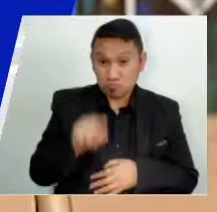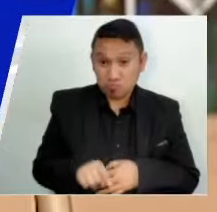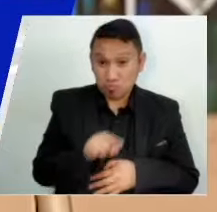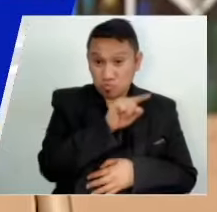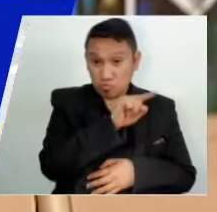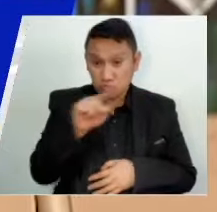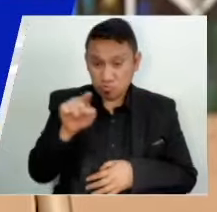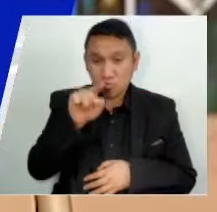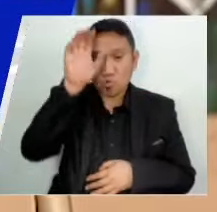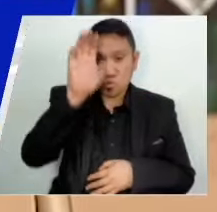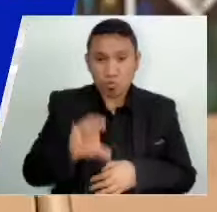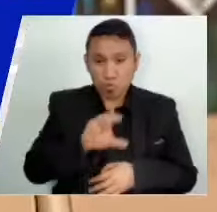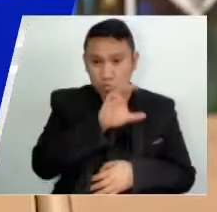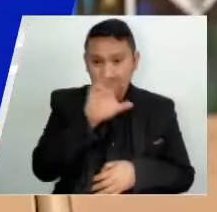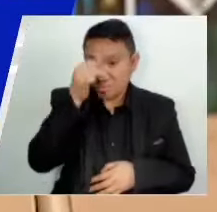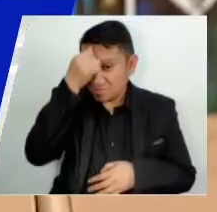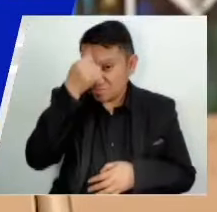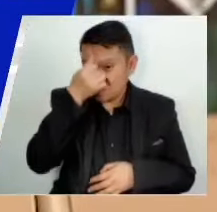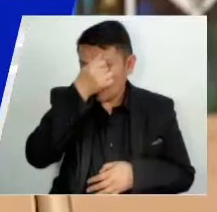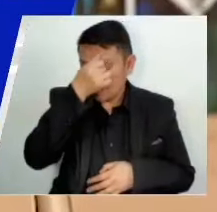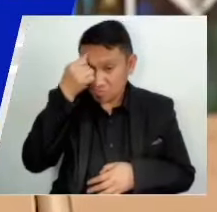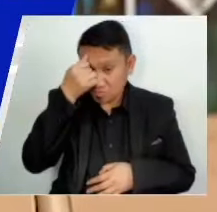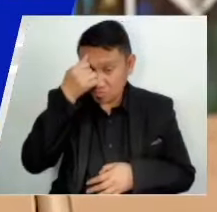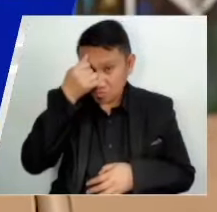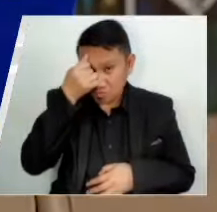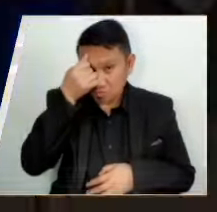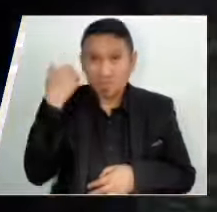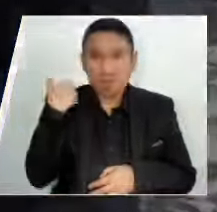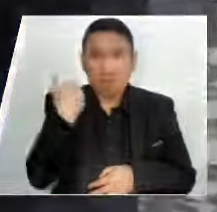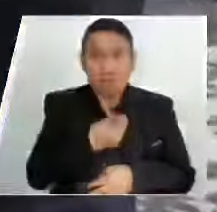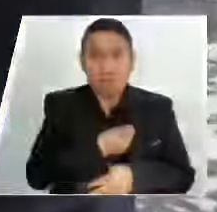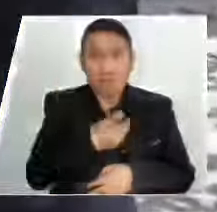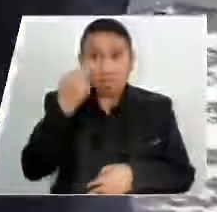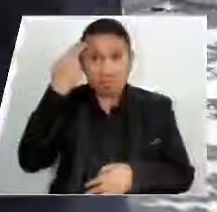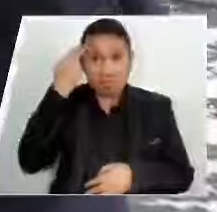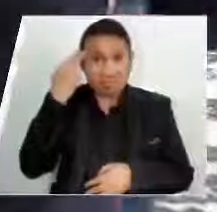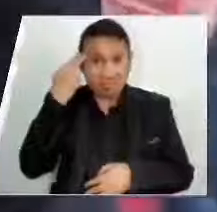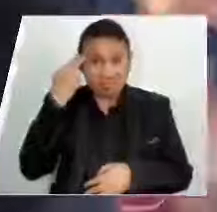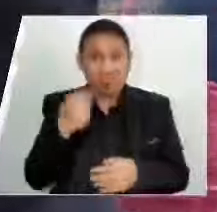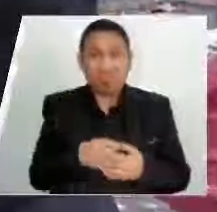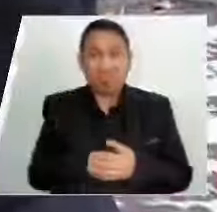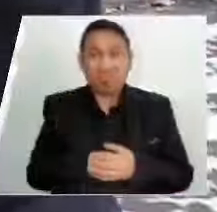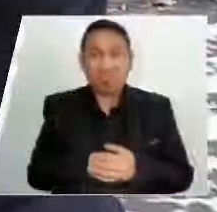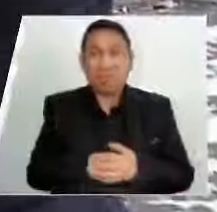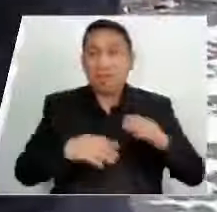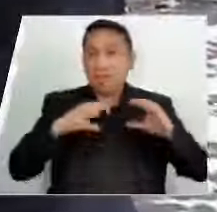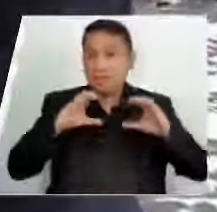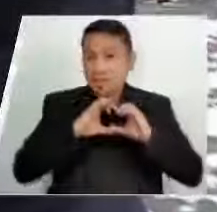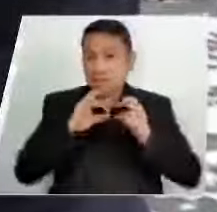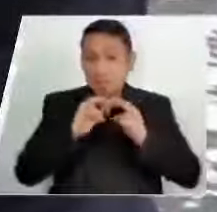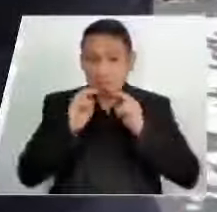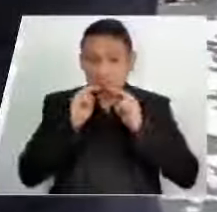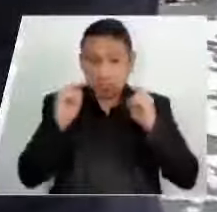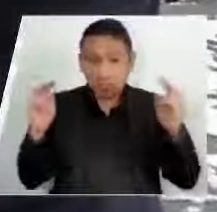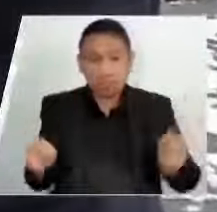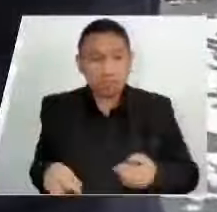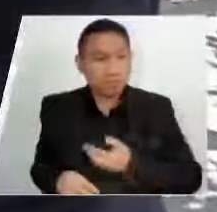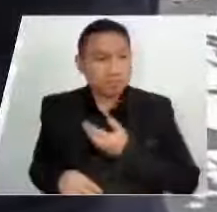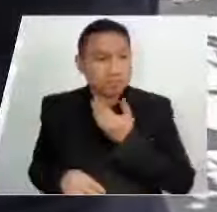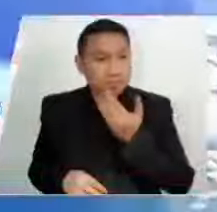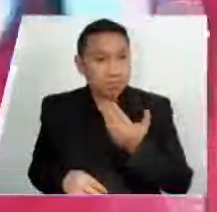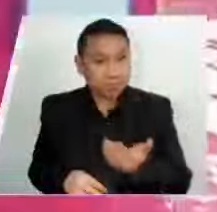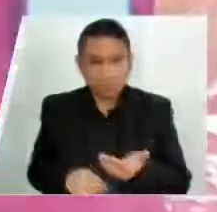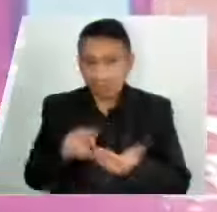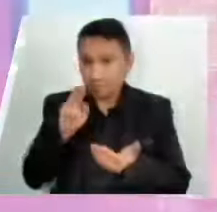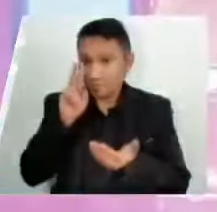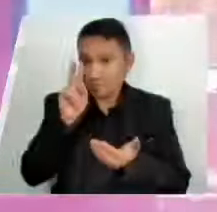abo na ipapawid sa loob natin. Para sa GMA Integrated News, ako si Maki Pulido, ang